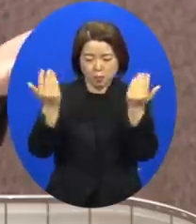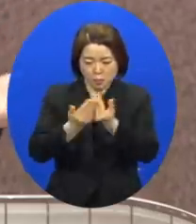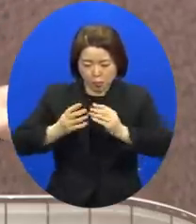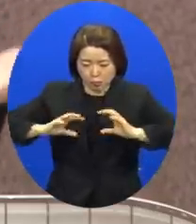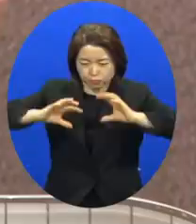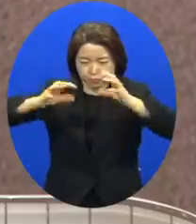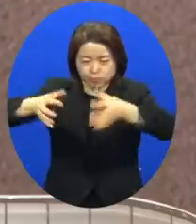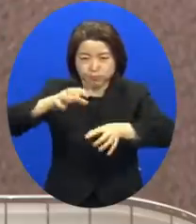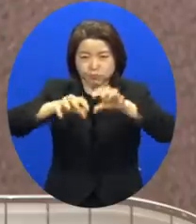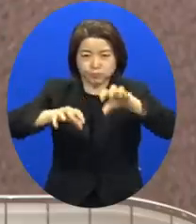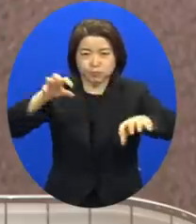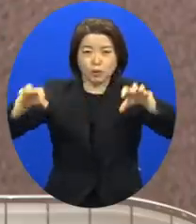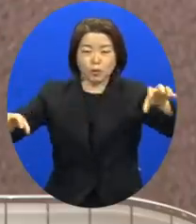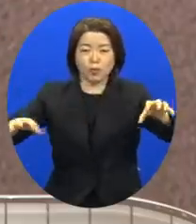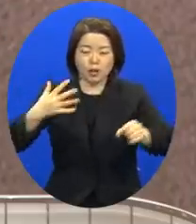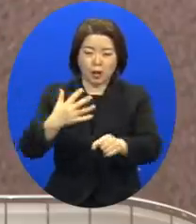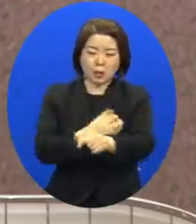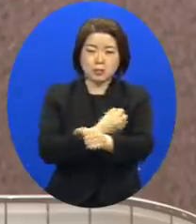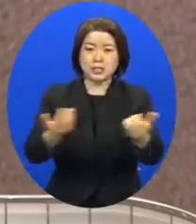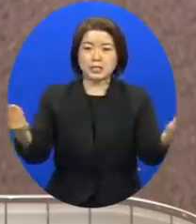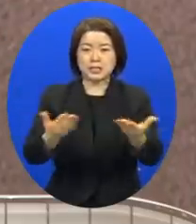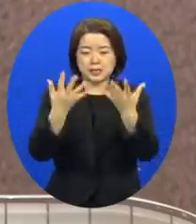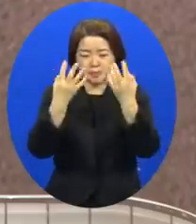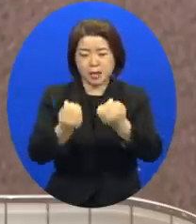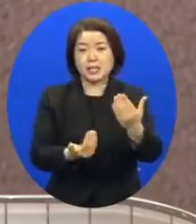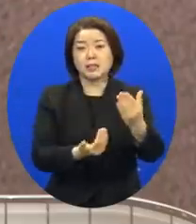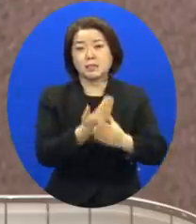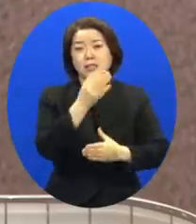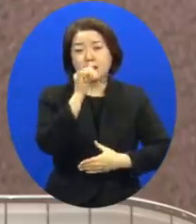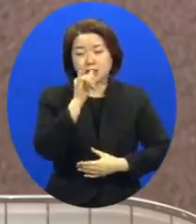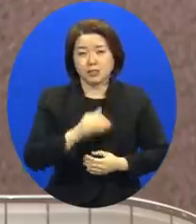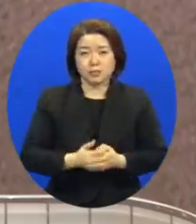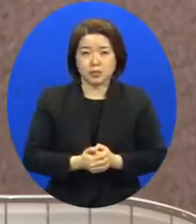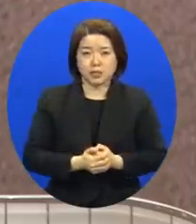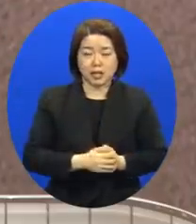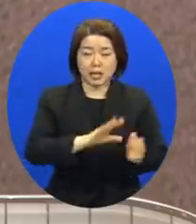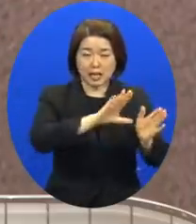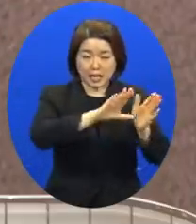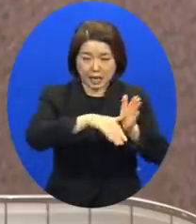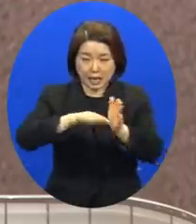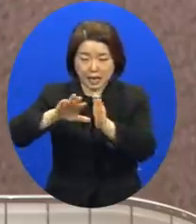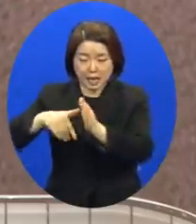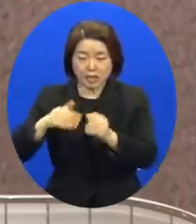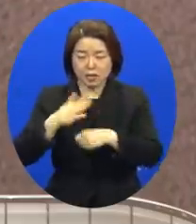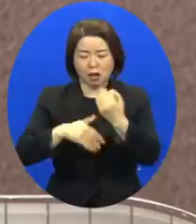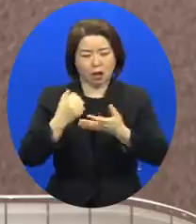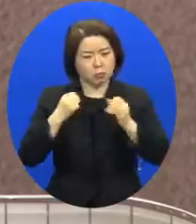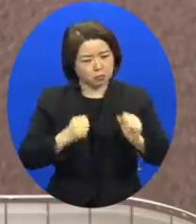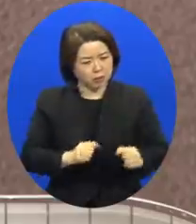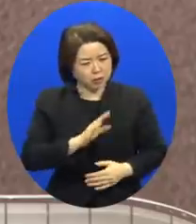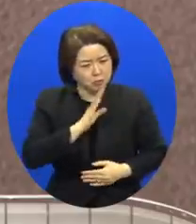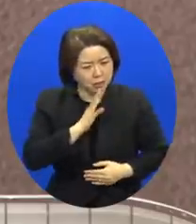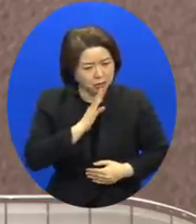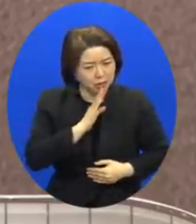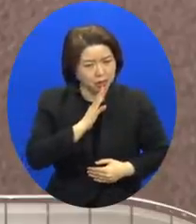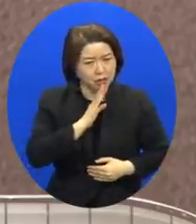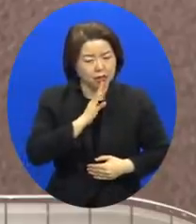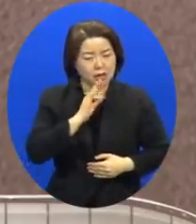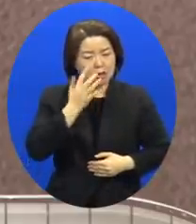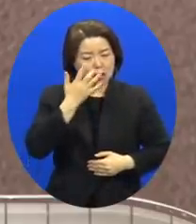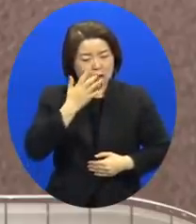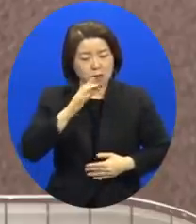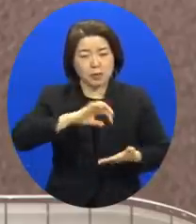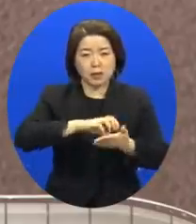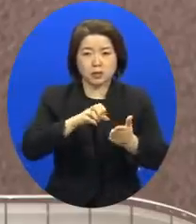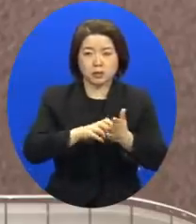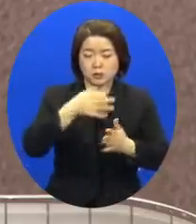엄청난 일들이 일어났습니다 때때로는 하나님이 계신가 싶은 생각이 들 정도로 힘들고